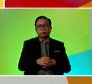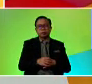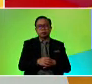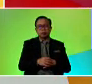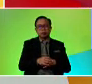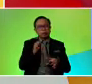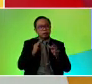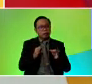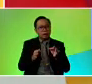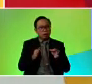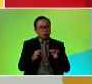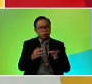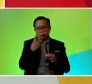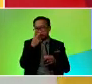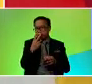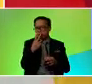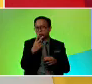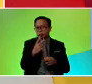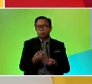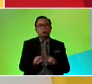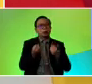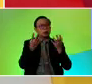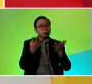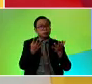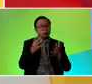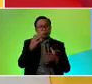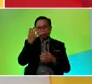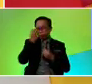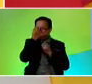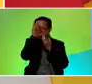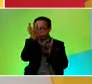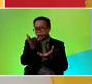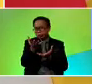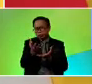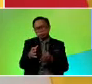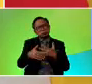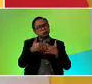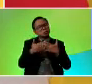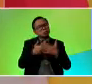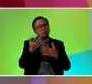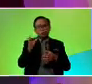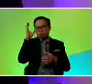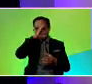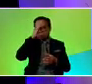kalau kita te kebanyakannya informasi-informasi itu senang sededah dengan